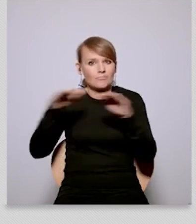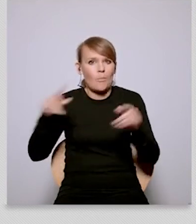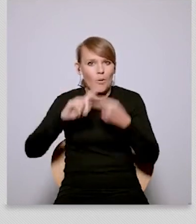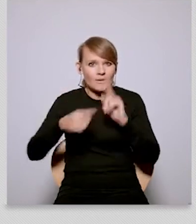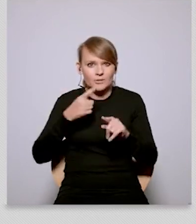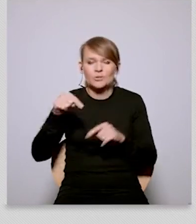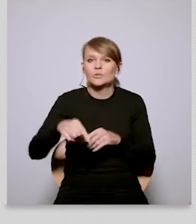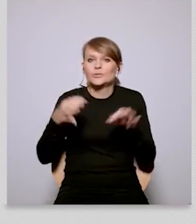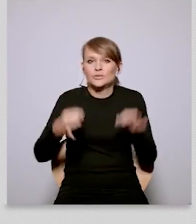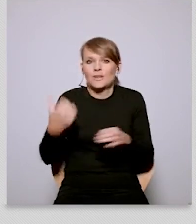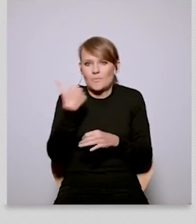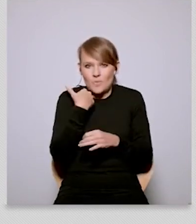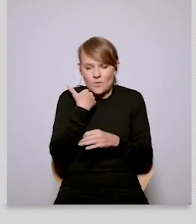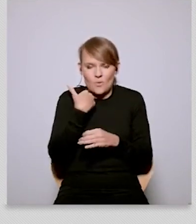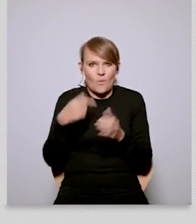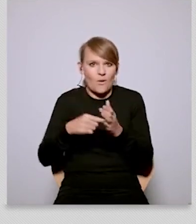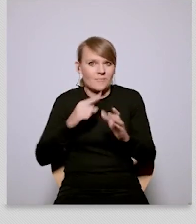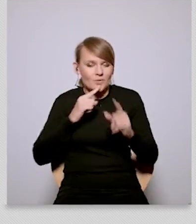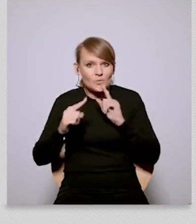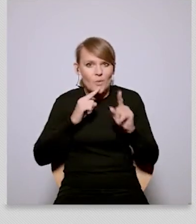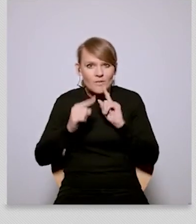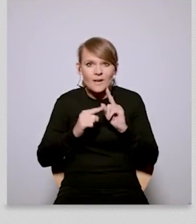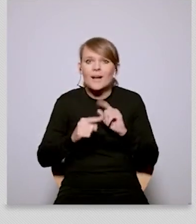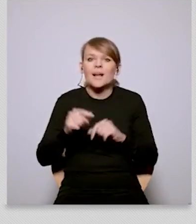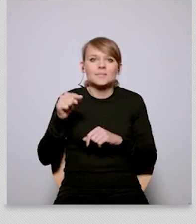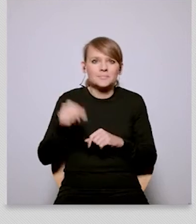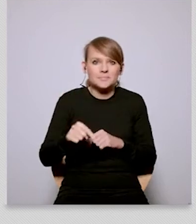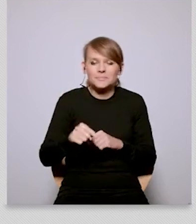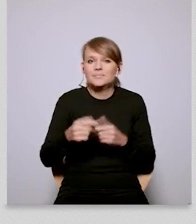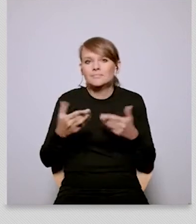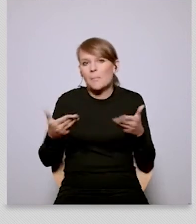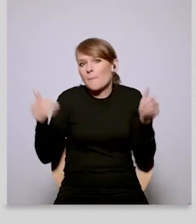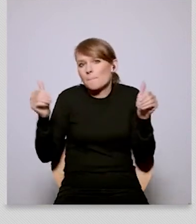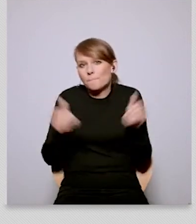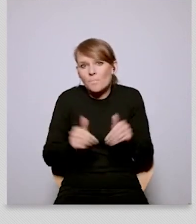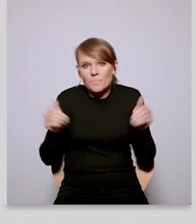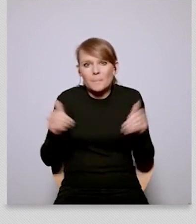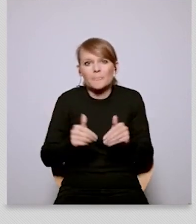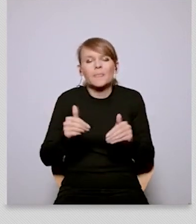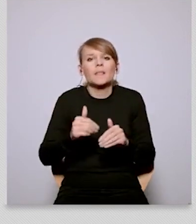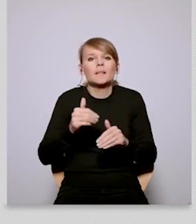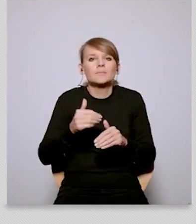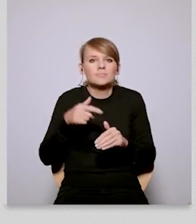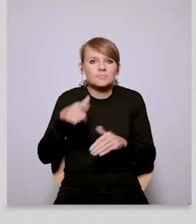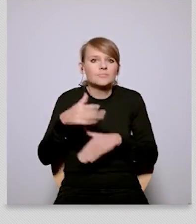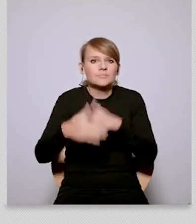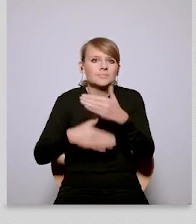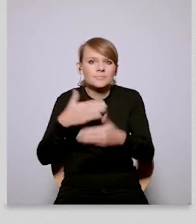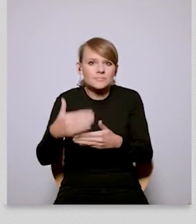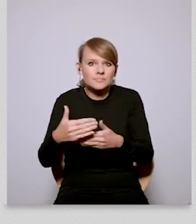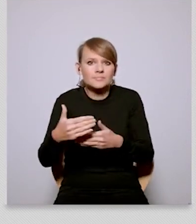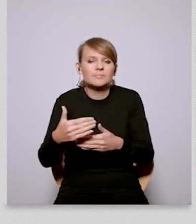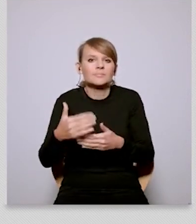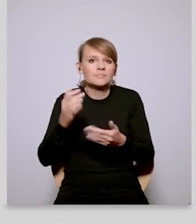rozmawialiśmy dzisiaj one mają taki potencjał że mogą doprowadzić do tutaj po prostu